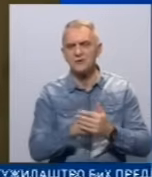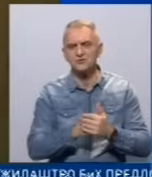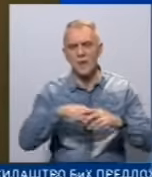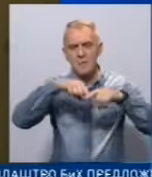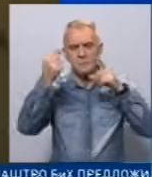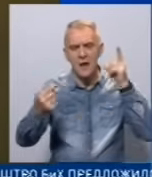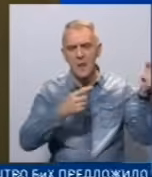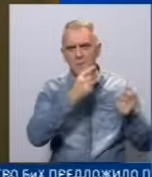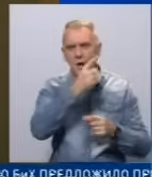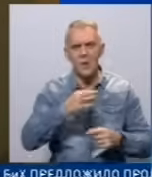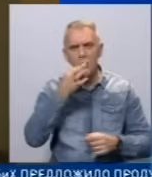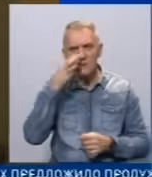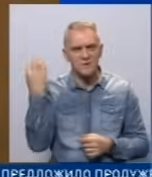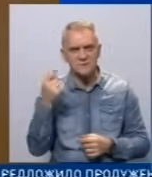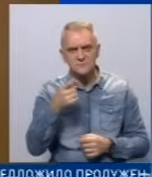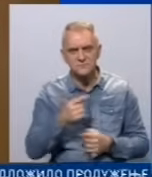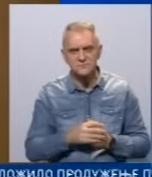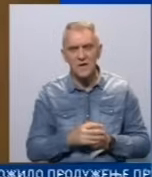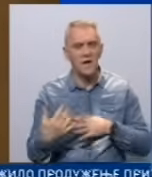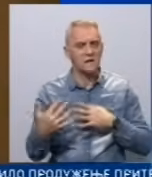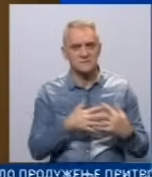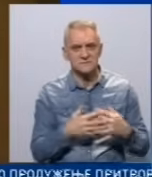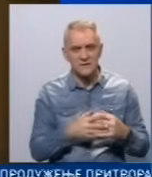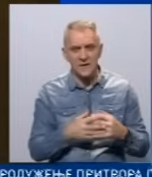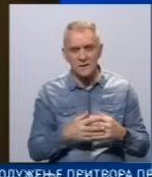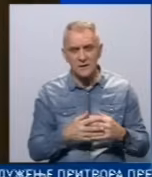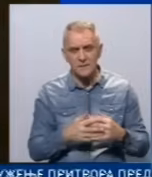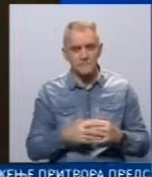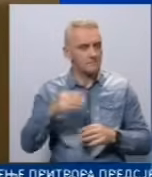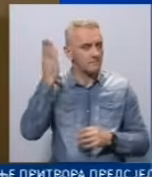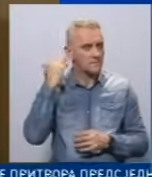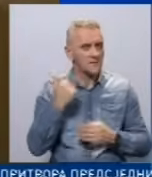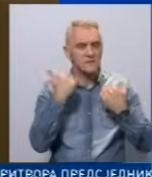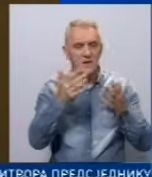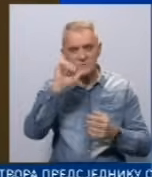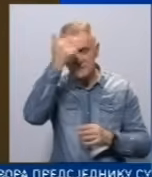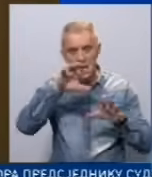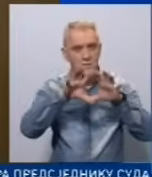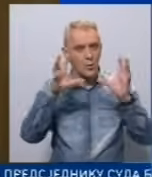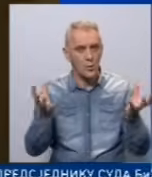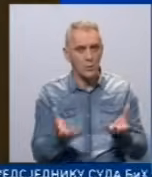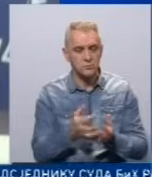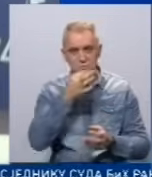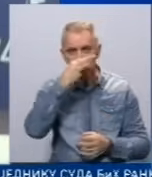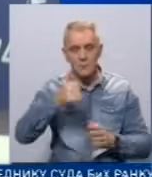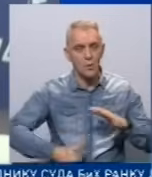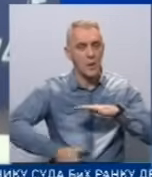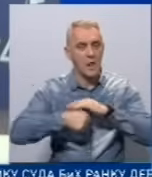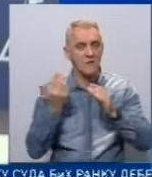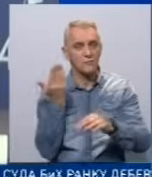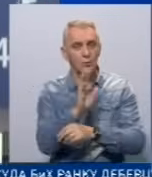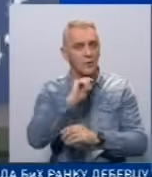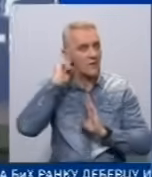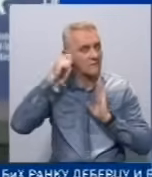Cannesu. Saradnja sa režiserom Christopherom Nolanom pak nedavno mu je donijela Zlatni globus za najbolju glavnu ulogu u